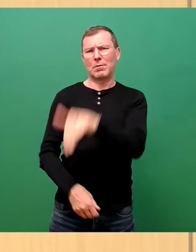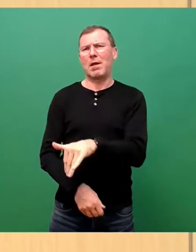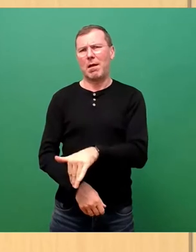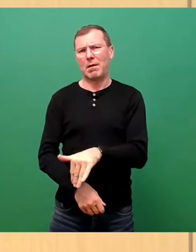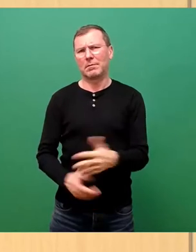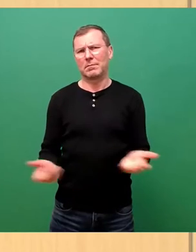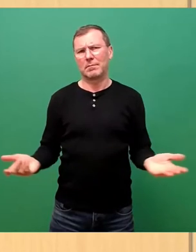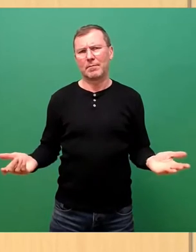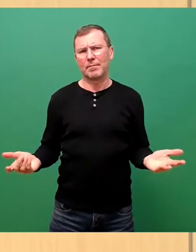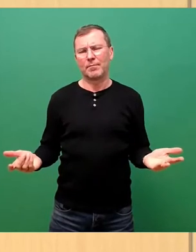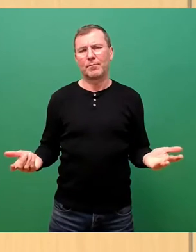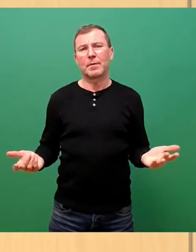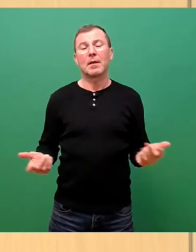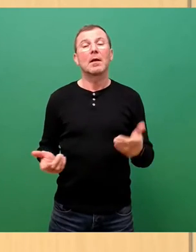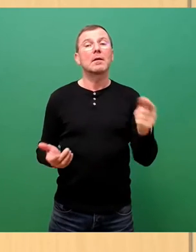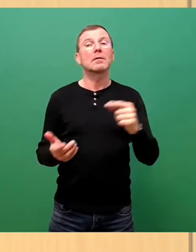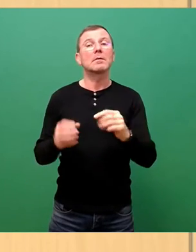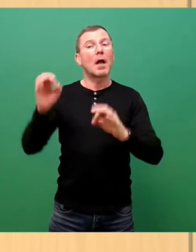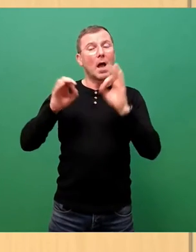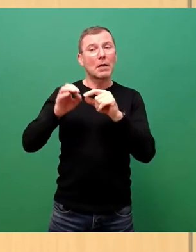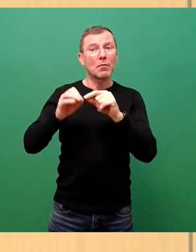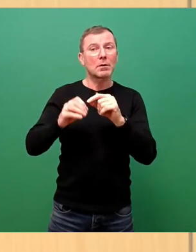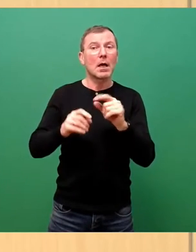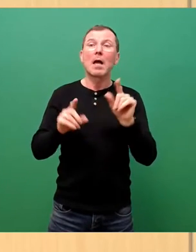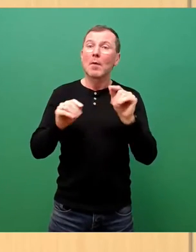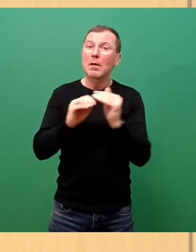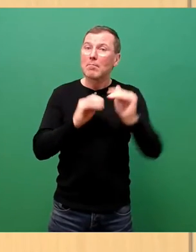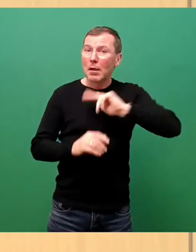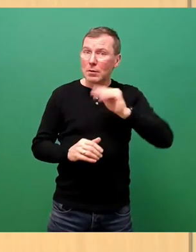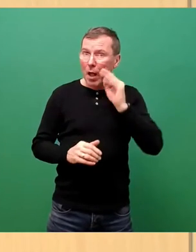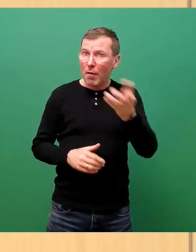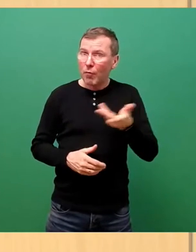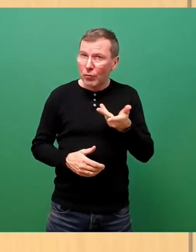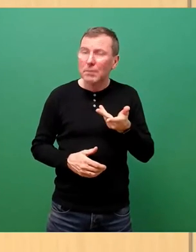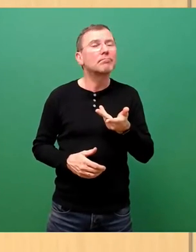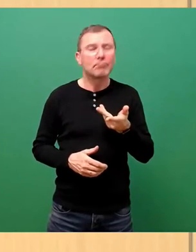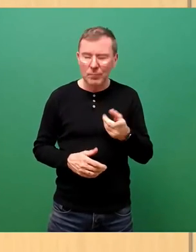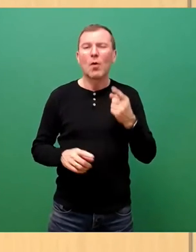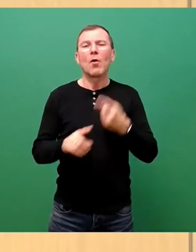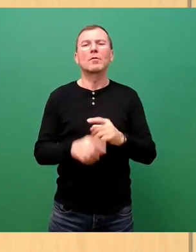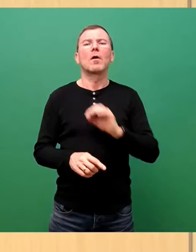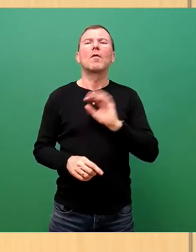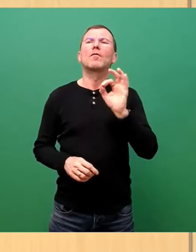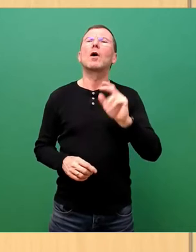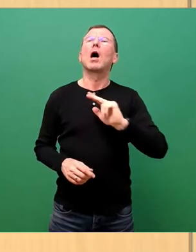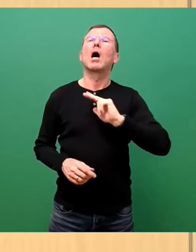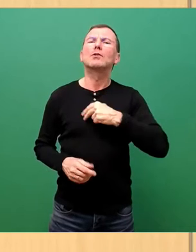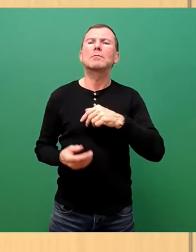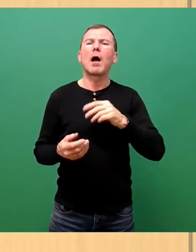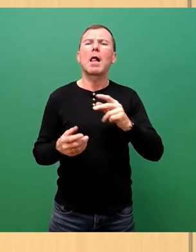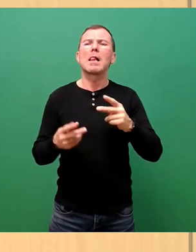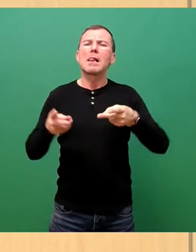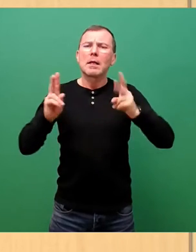Eine entsprechende Quote führt aber auch nicht nur zu mehr Sozialwohnungen, sondern hat auch den Nebeneffekt, dass sie für sozial durchmischte Wohngebiete sorgt.